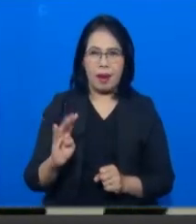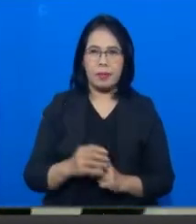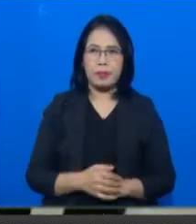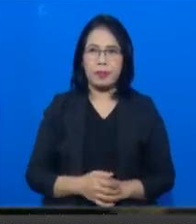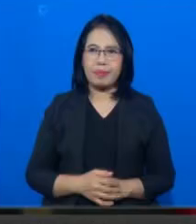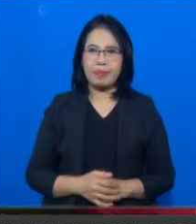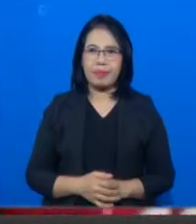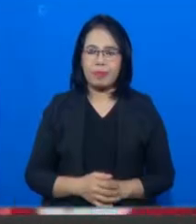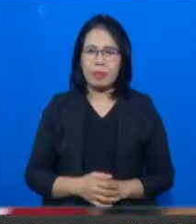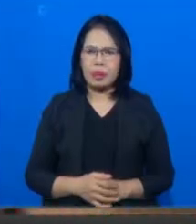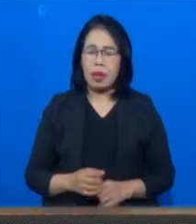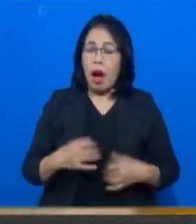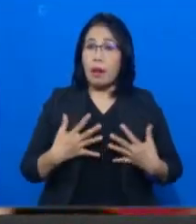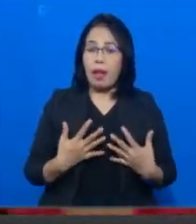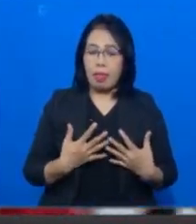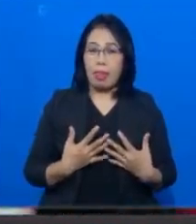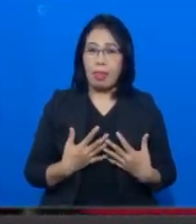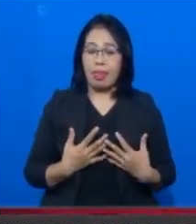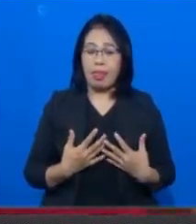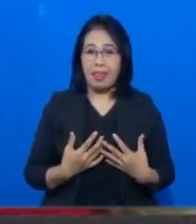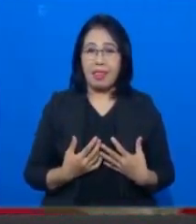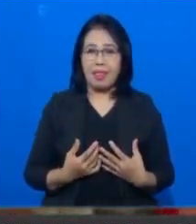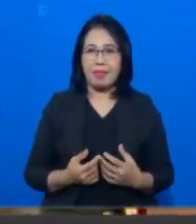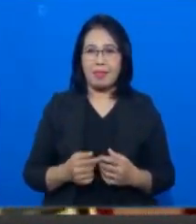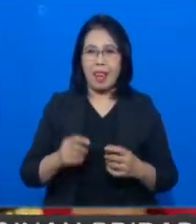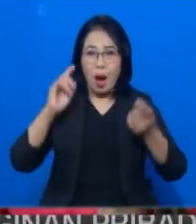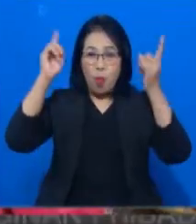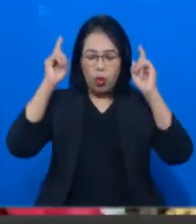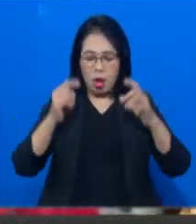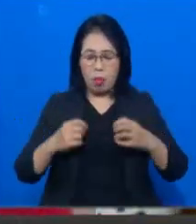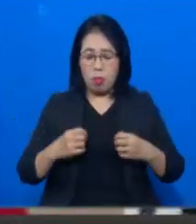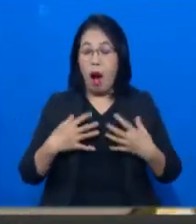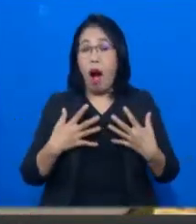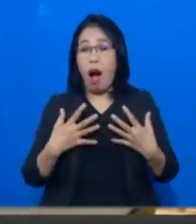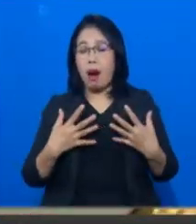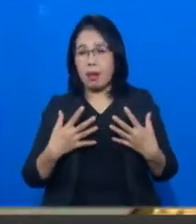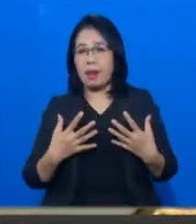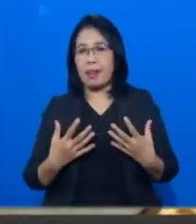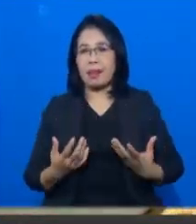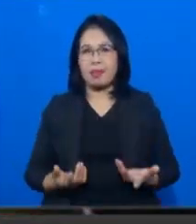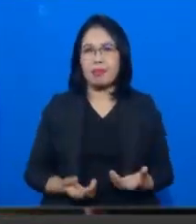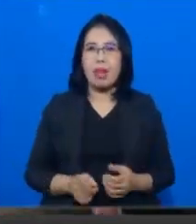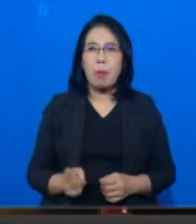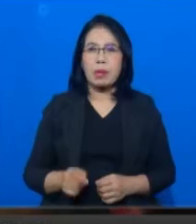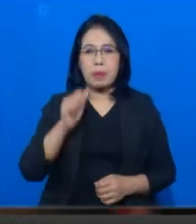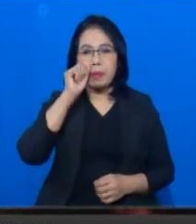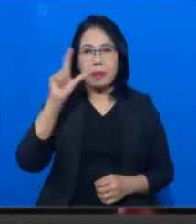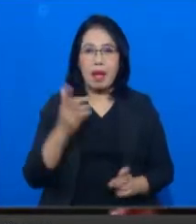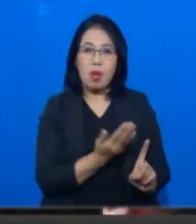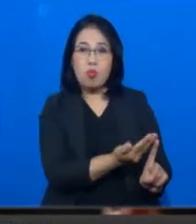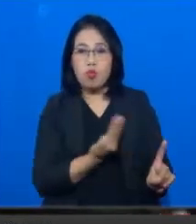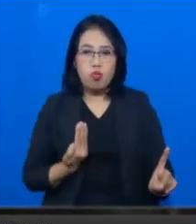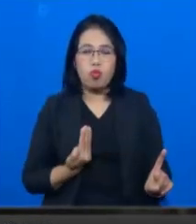Seperti petir di siang bolong, dunia politik tanah air dikejutkan dengan mundurnya Erlangga Hartarto dari kursi ketum Partai